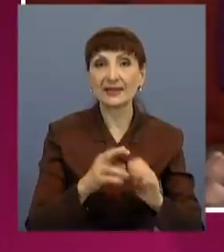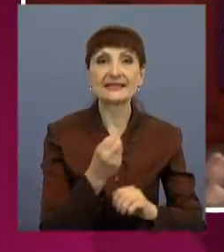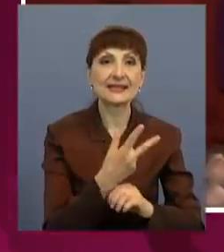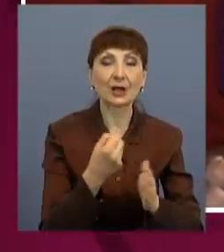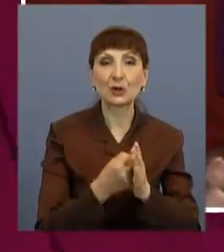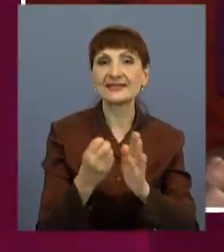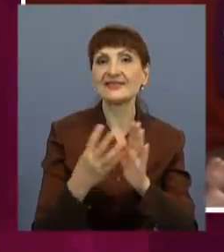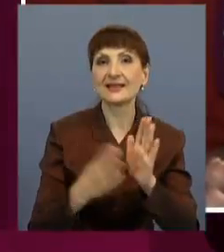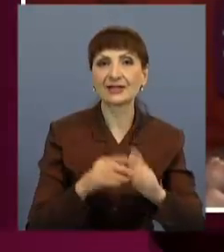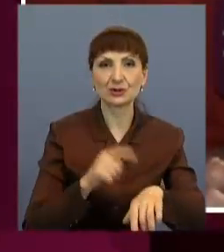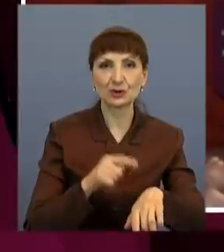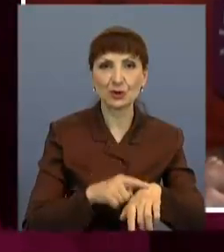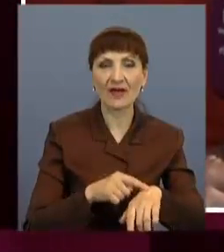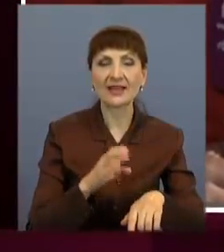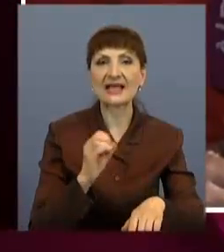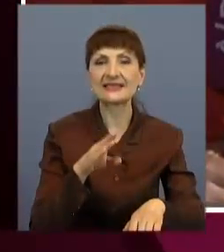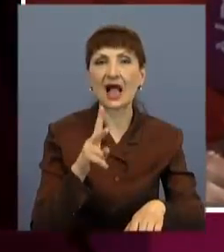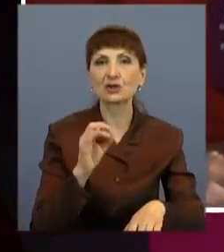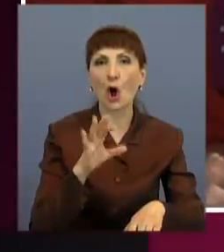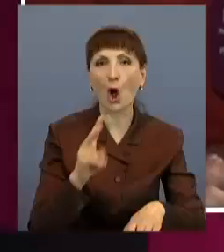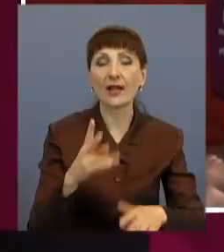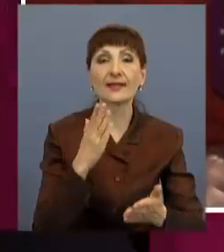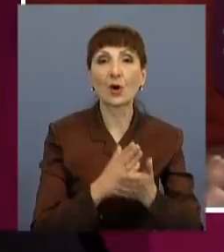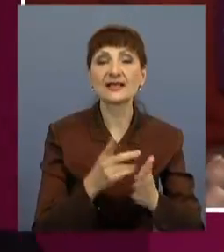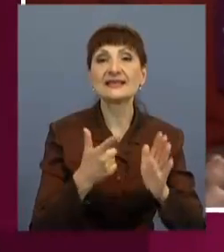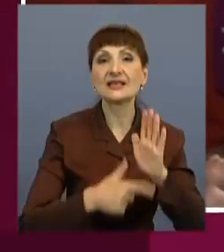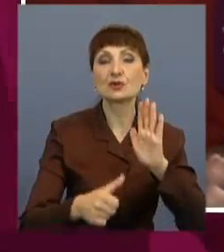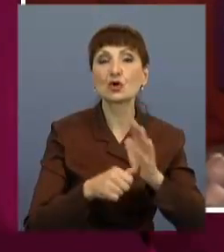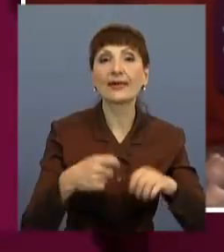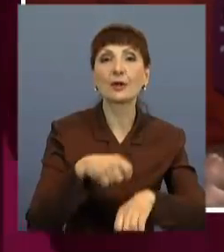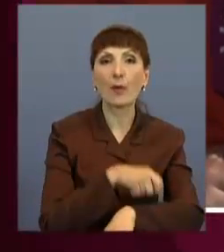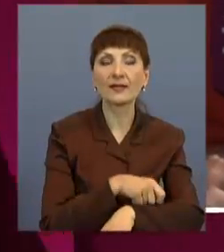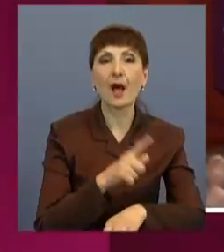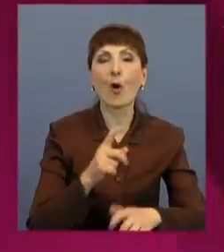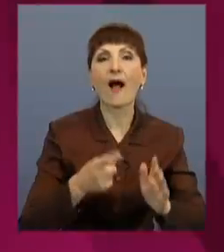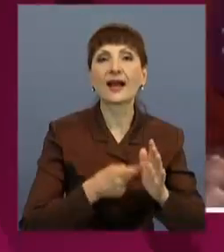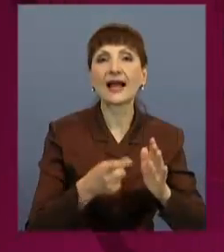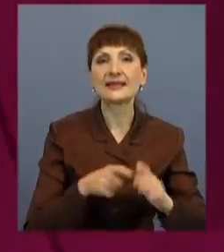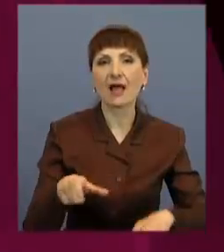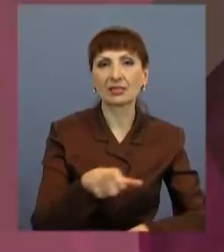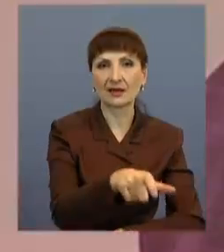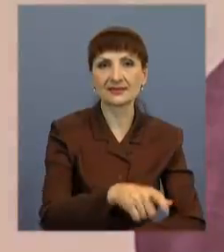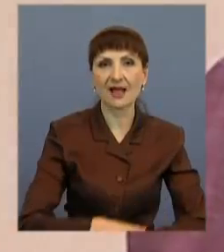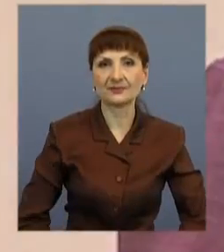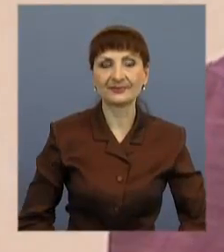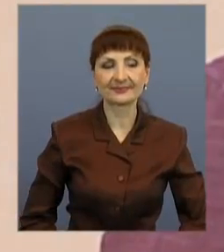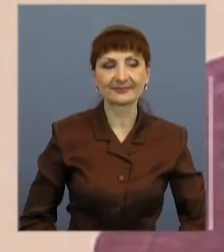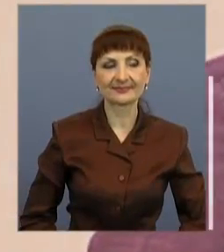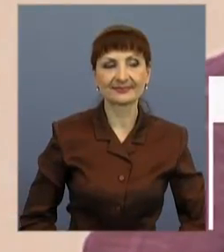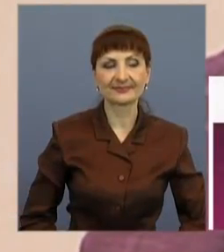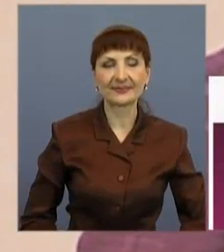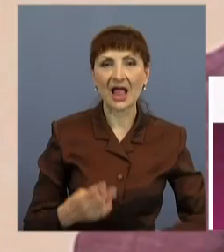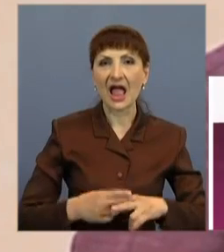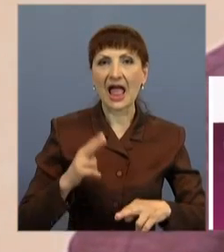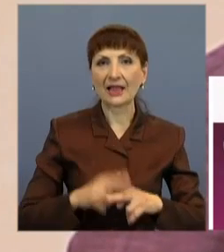до 19 часов на СТК «Сокол», что находится на 76-м километре по Карагандинской трассе. Джимхана –